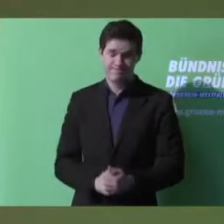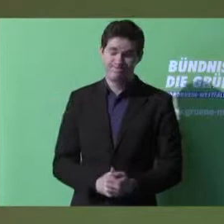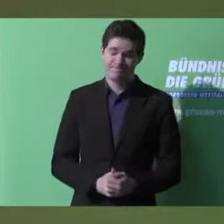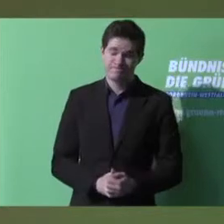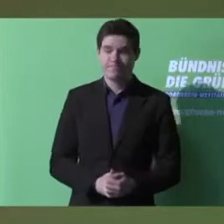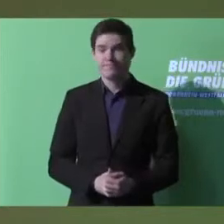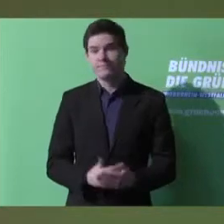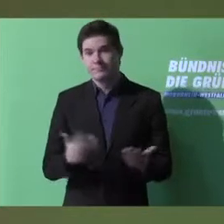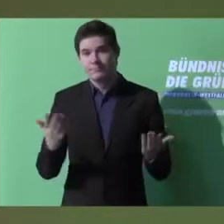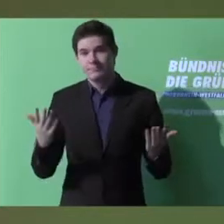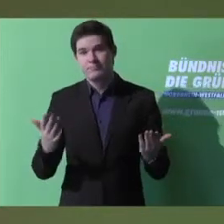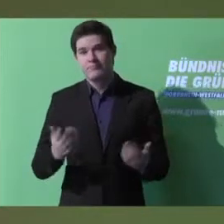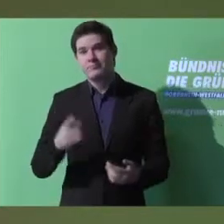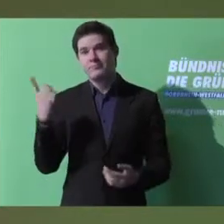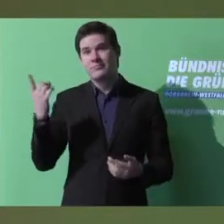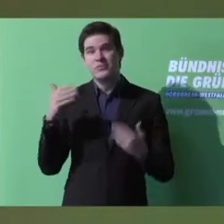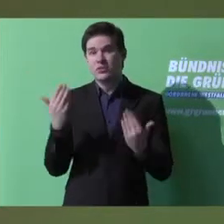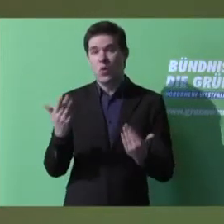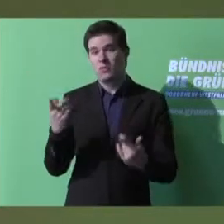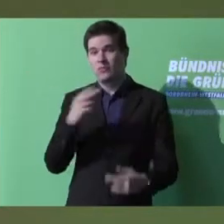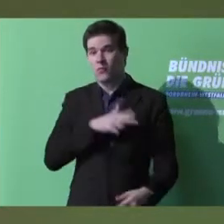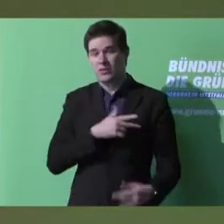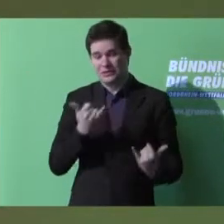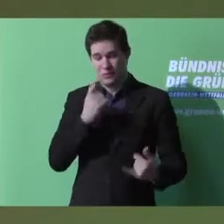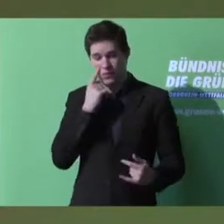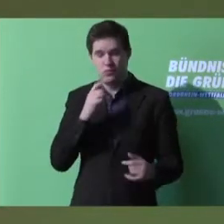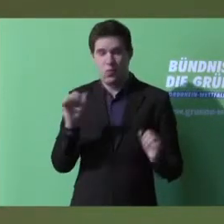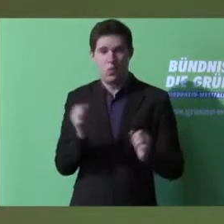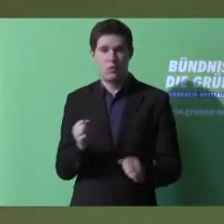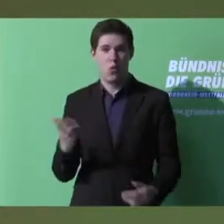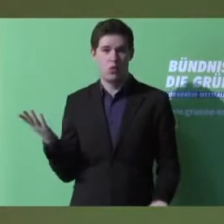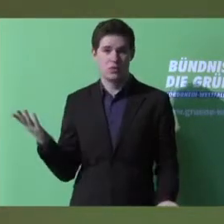die hat ja lauter Leistungsträger.